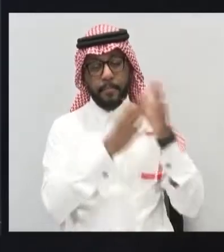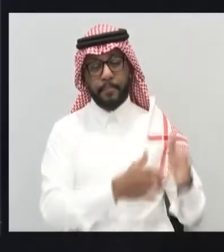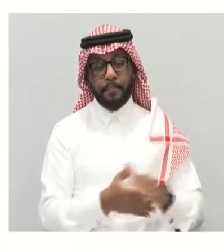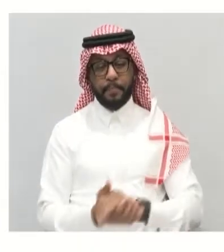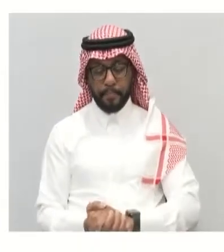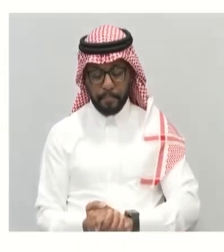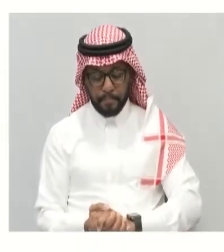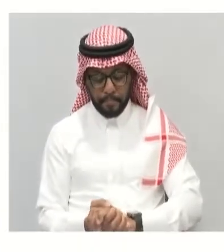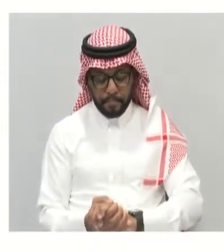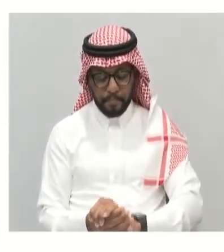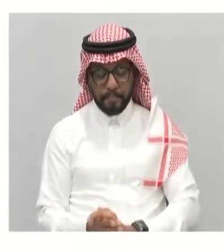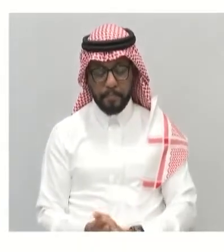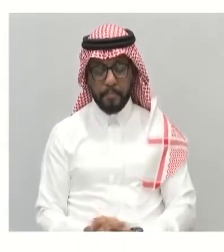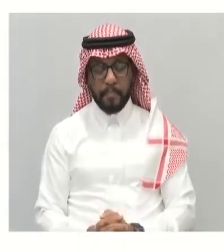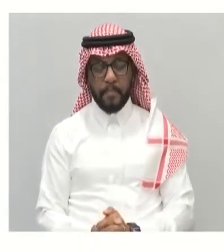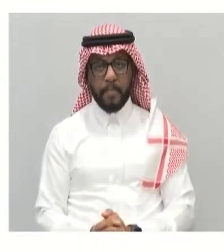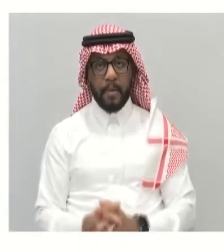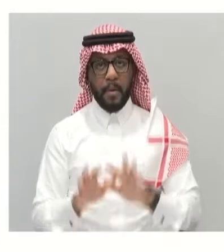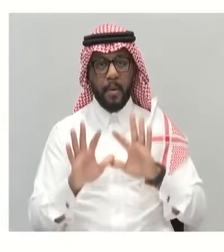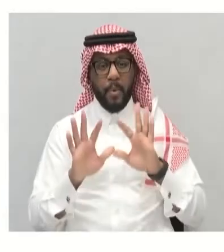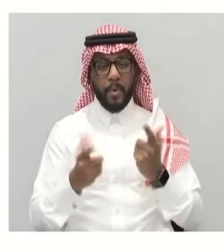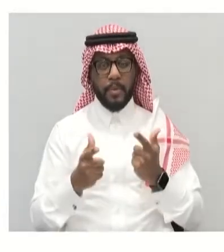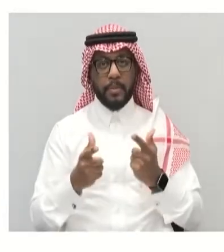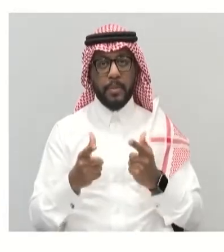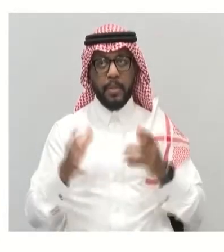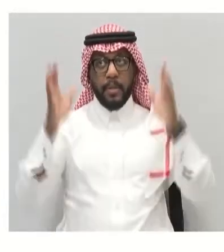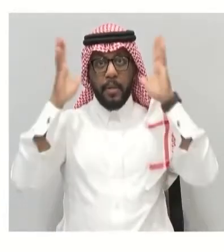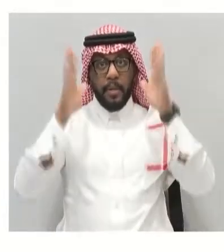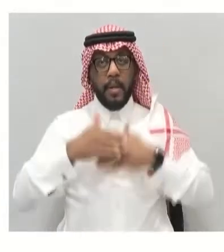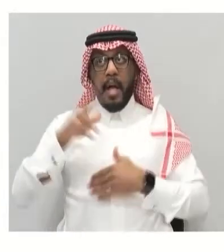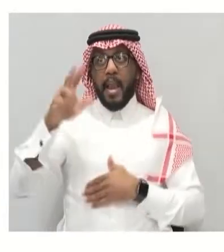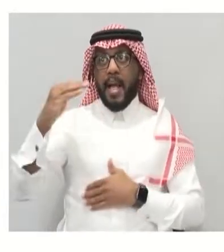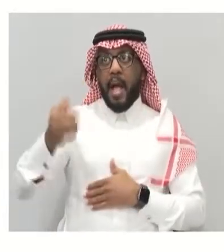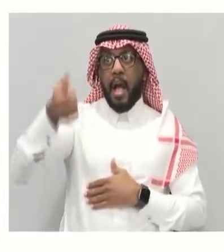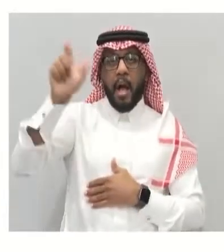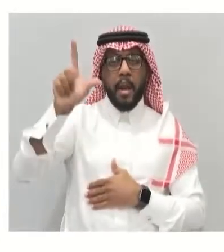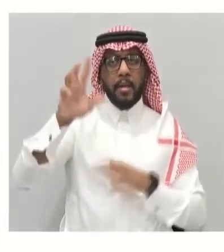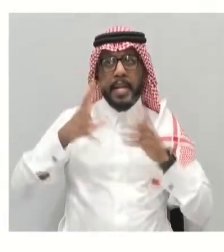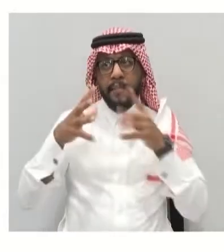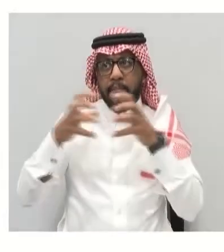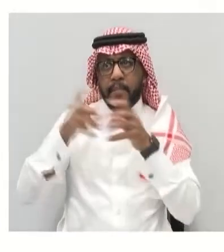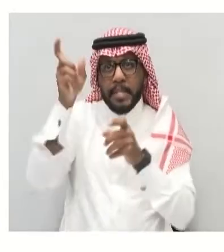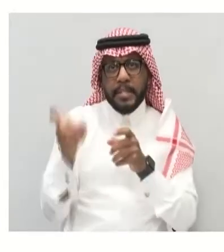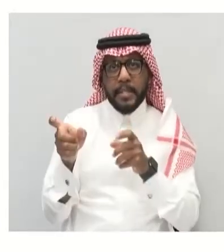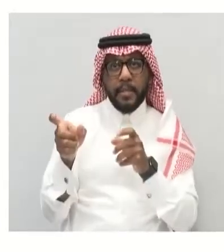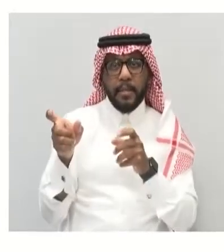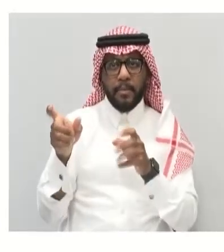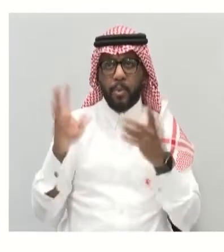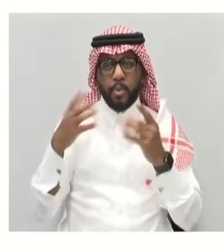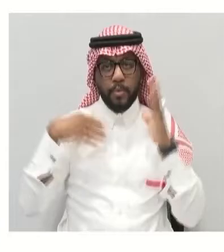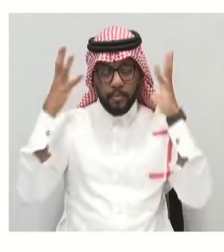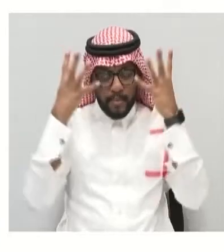الكلمه التي عبرت عن حال المسلم في اثناء صلاته كيف كانت حاله اثناء صلاته